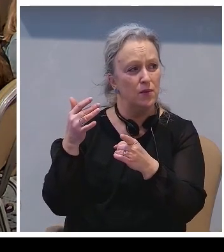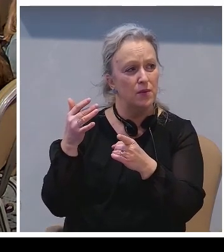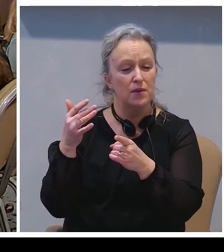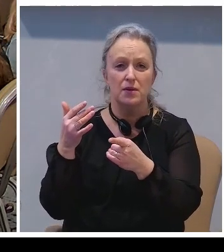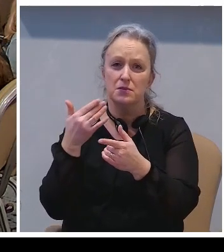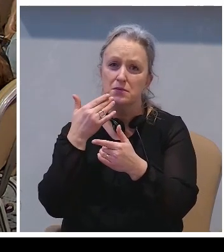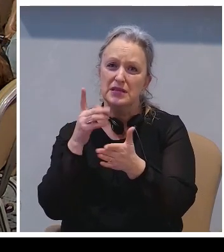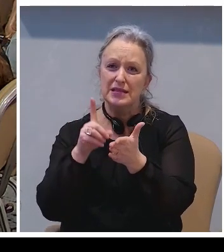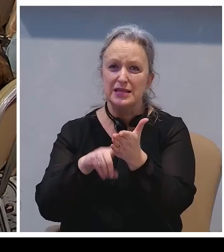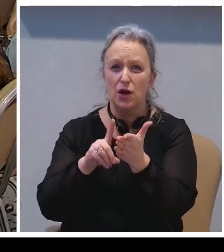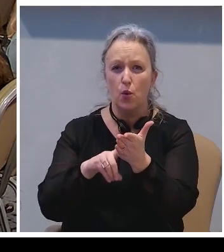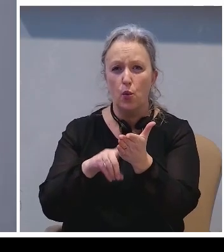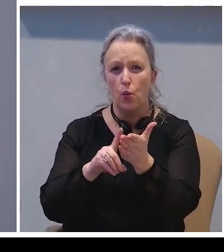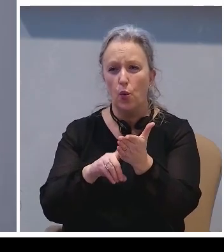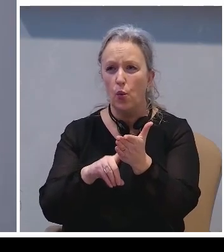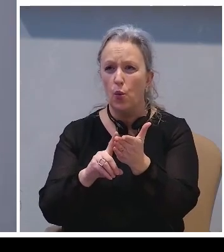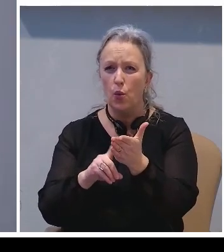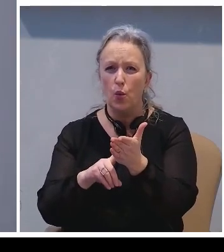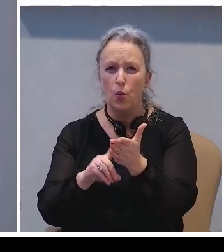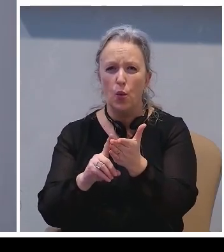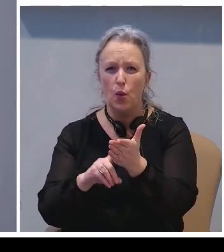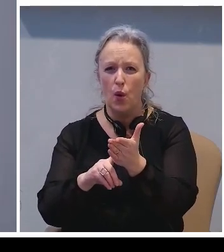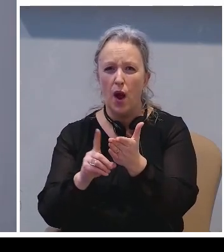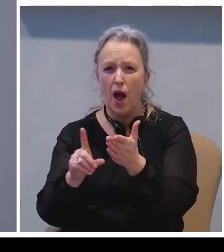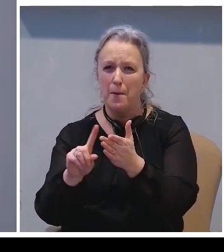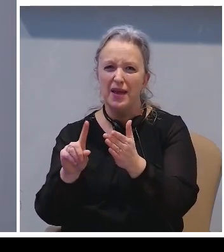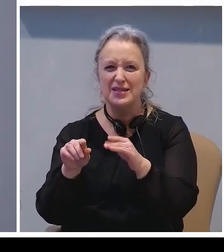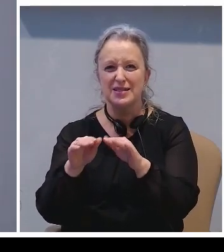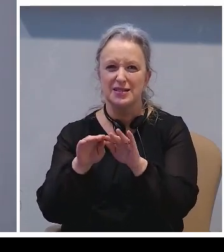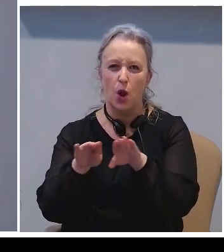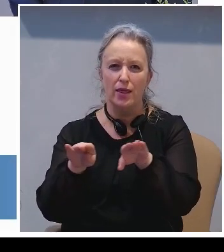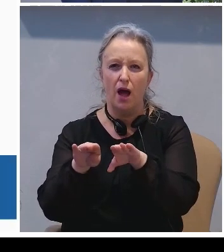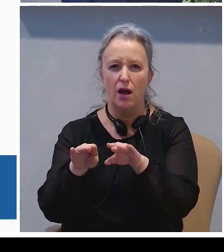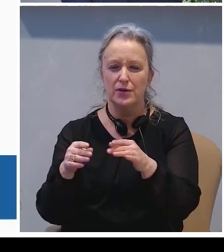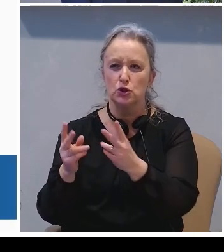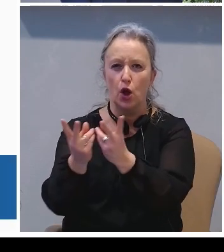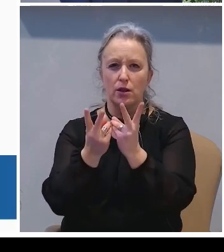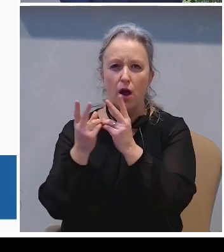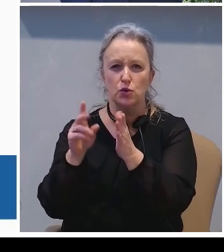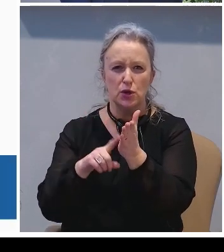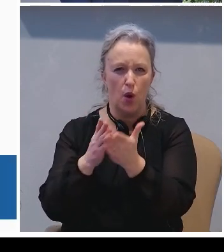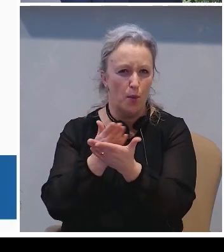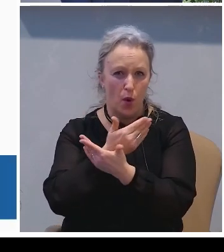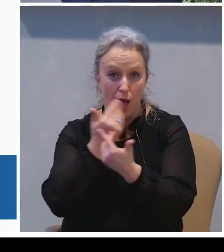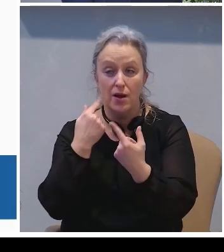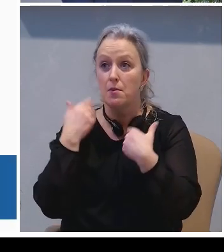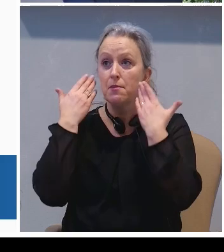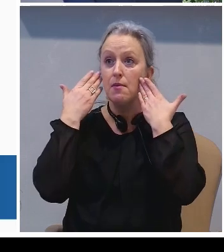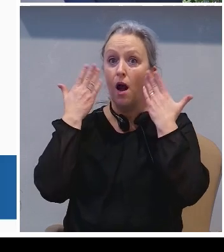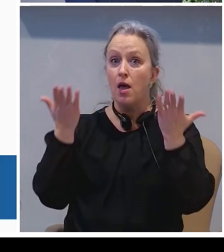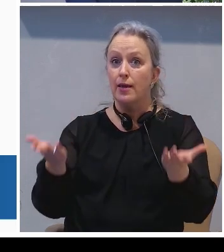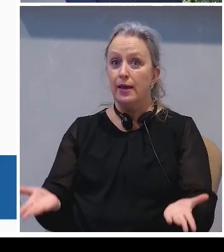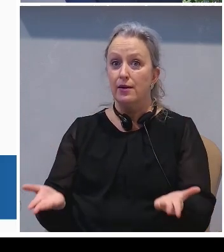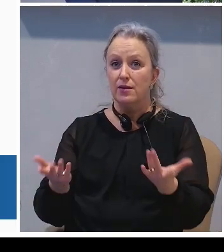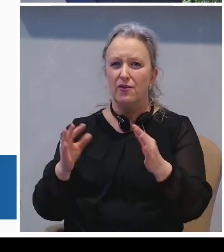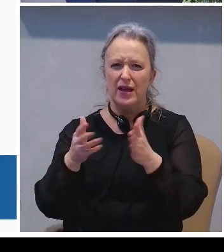nõue või This drug with Selleni was ma there a hetkel jõudnud requirement ei ole, for kas seda ambulatoorset